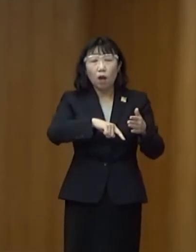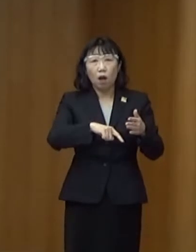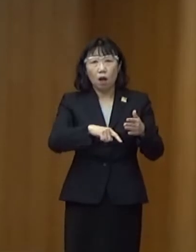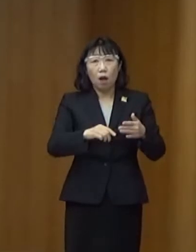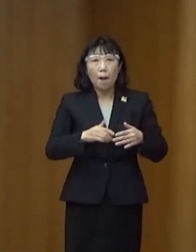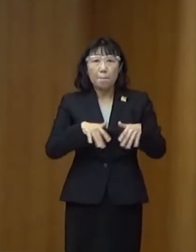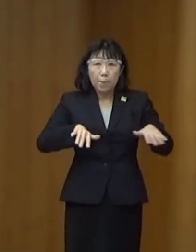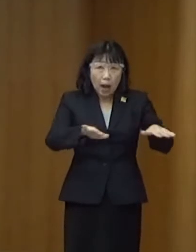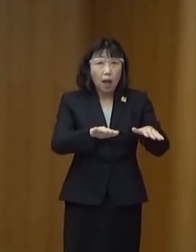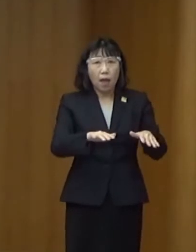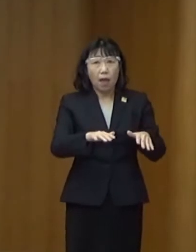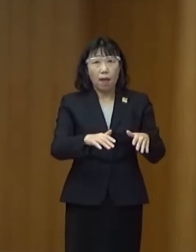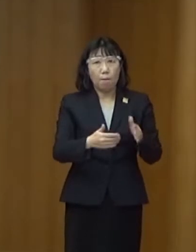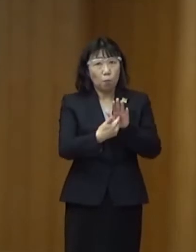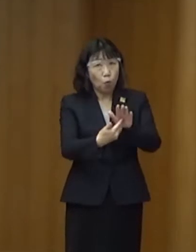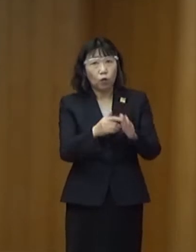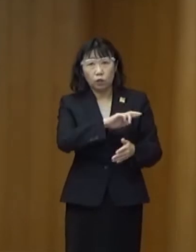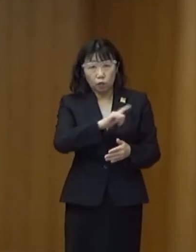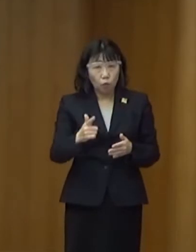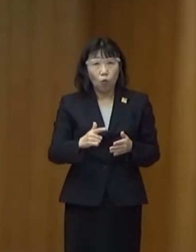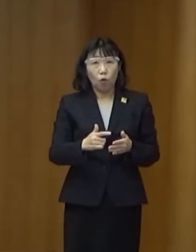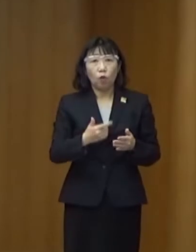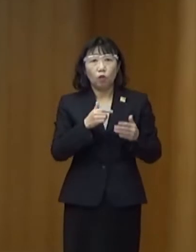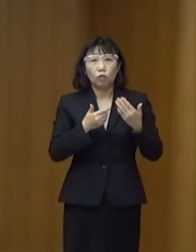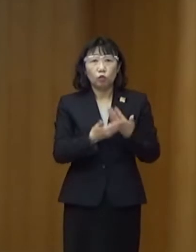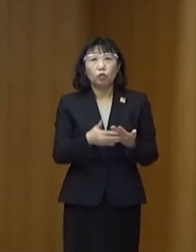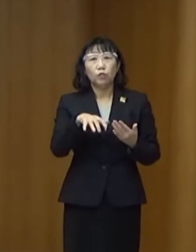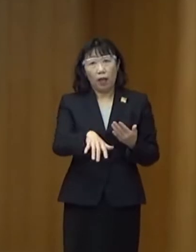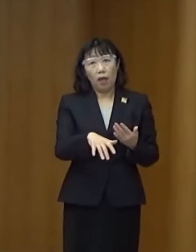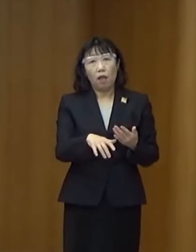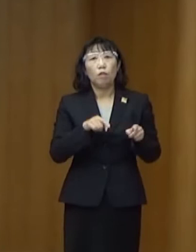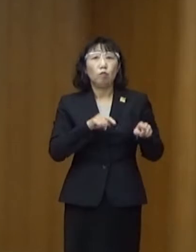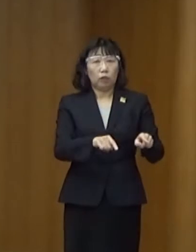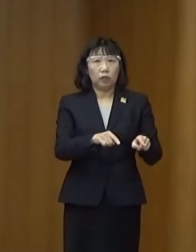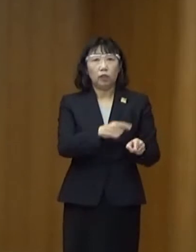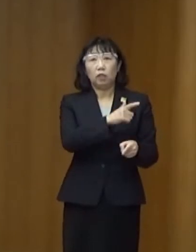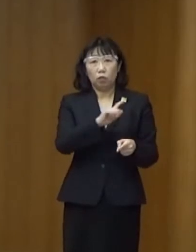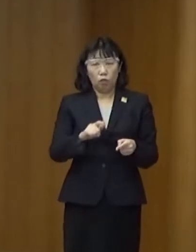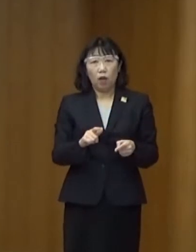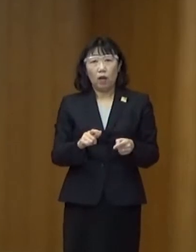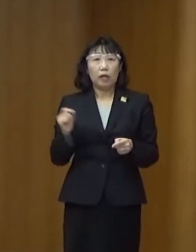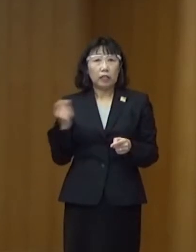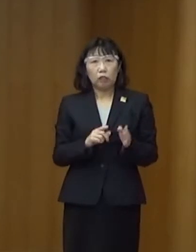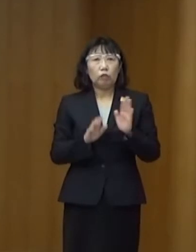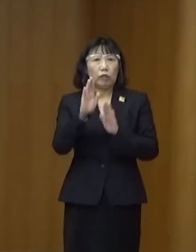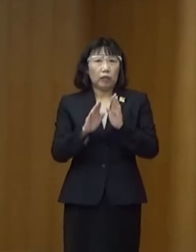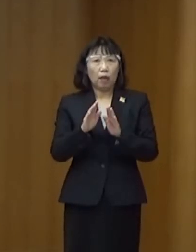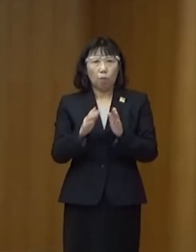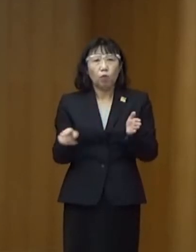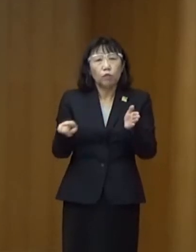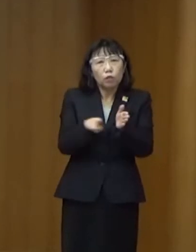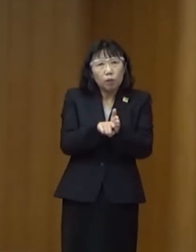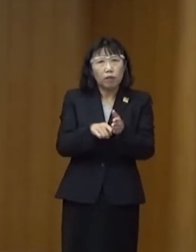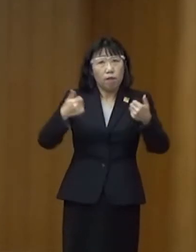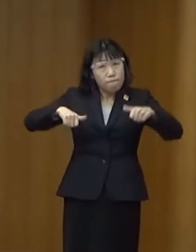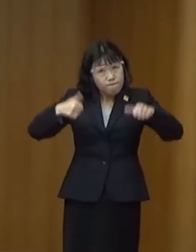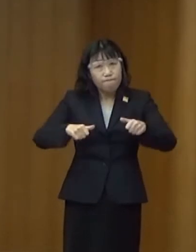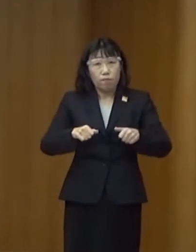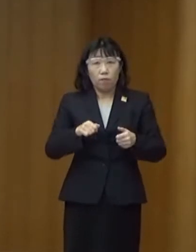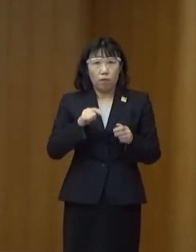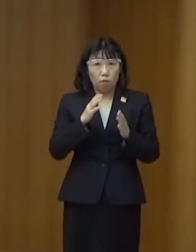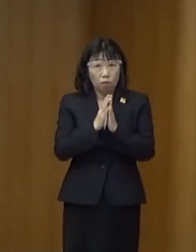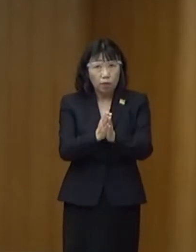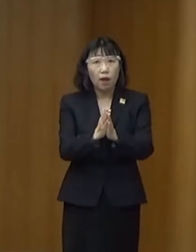まん延防止等重点措置、緊急事態措置、この対象となっている地域と、同様の要請とな